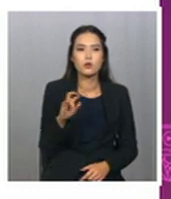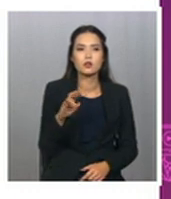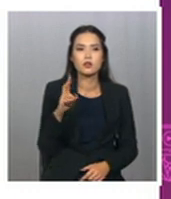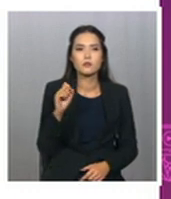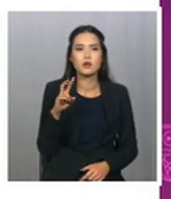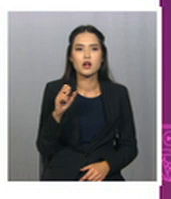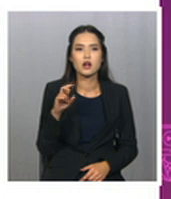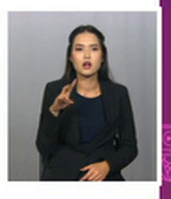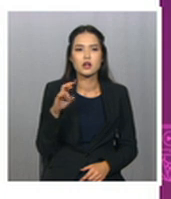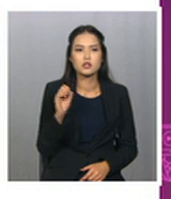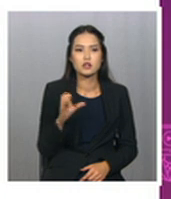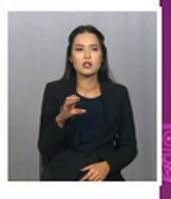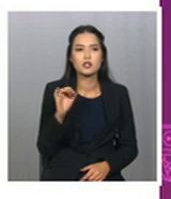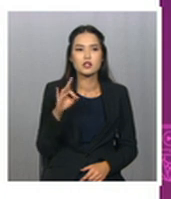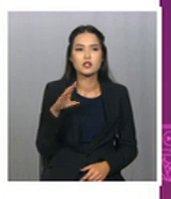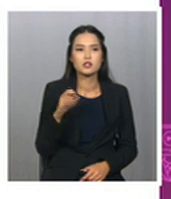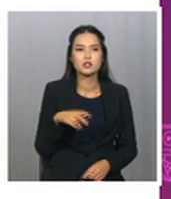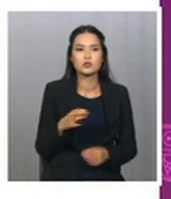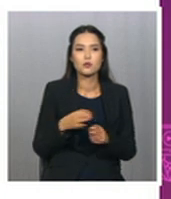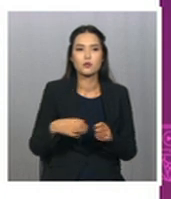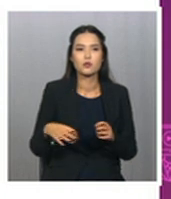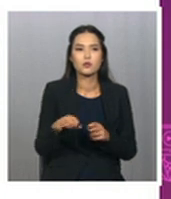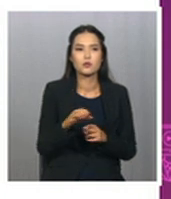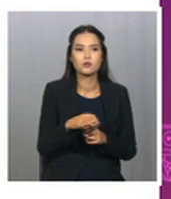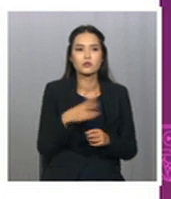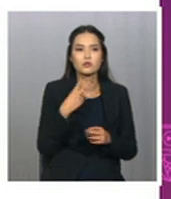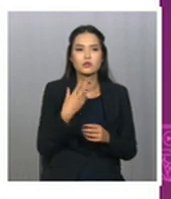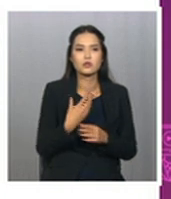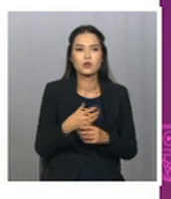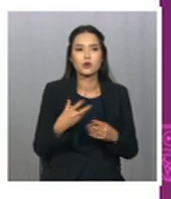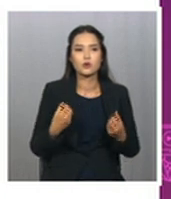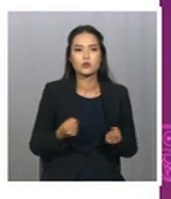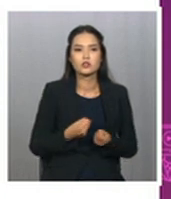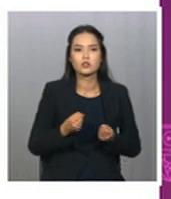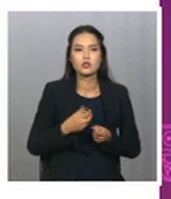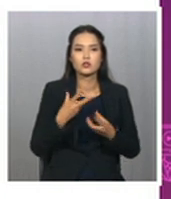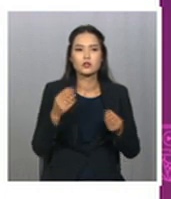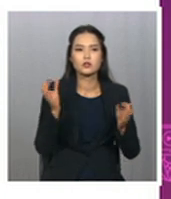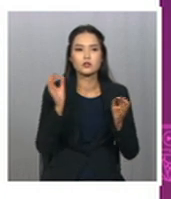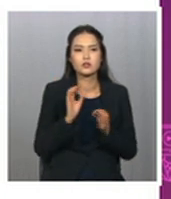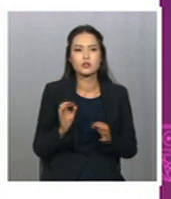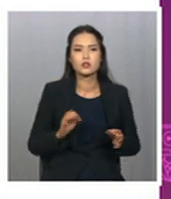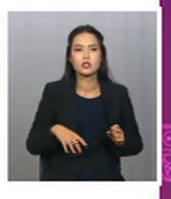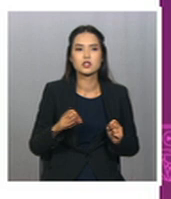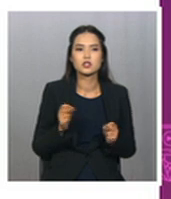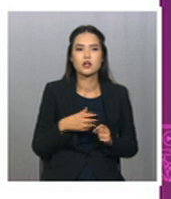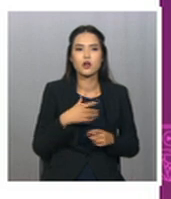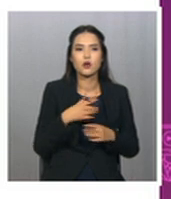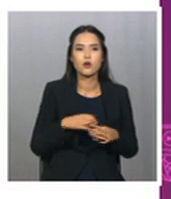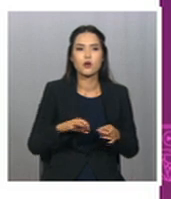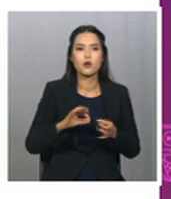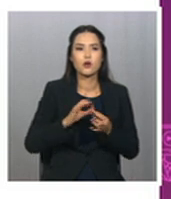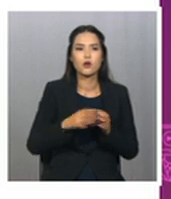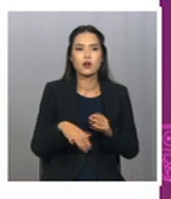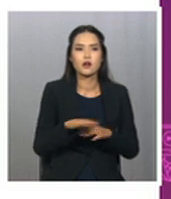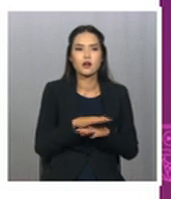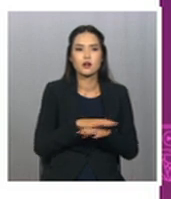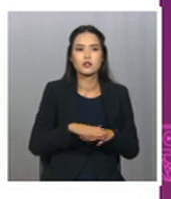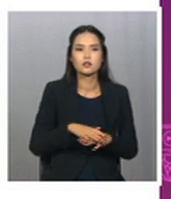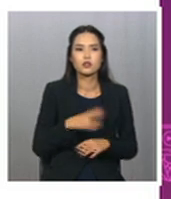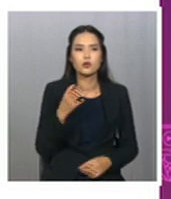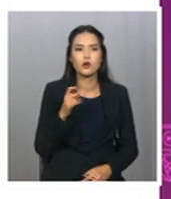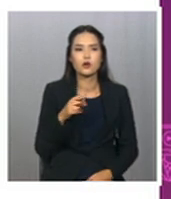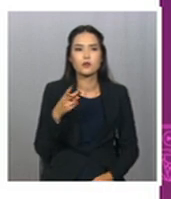сөзендері, белгілі күзеу, көктеу, жайлау, қыстаулар, толып жатқан адыр, шоқы, бел, асу,